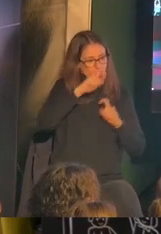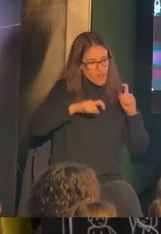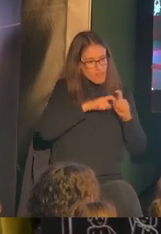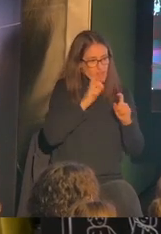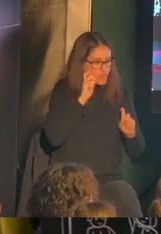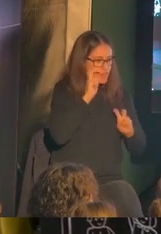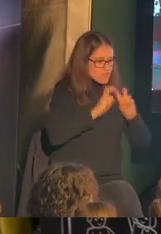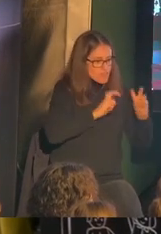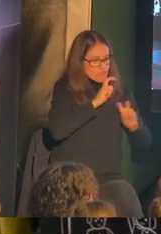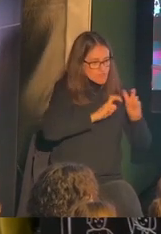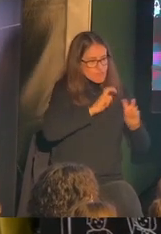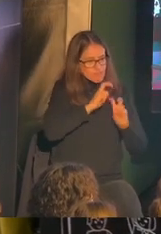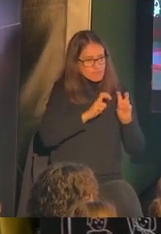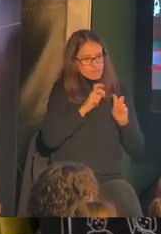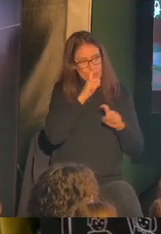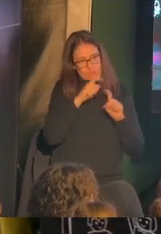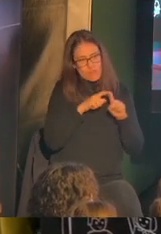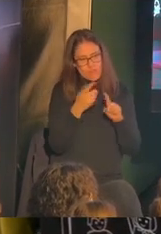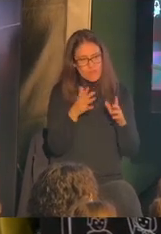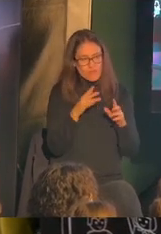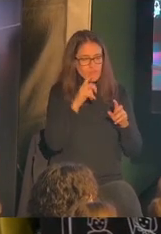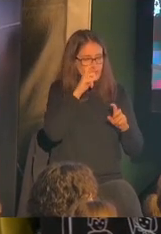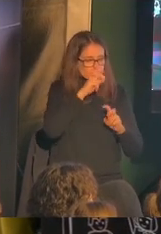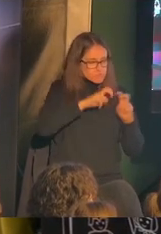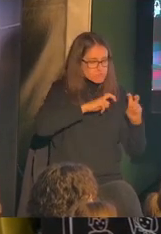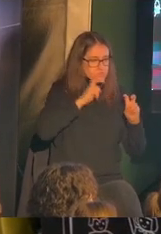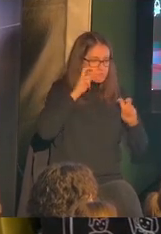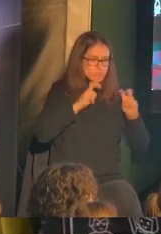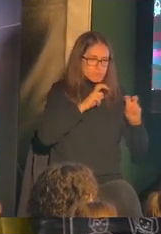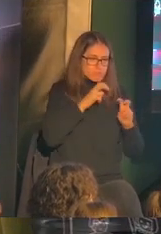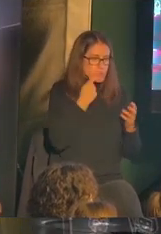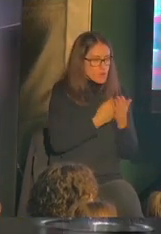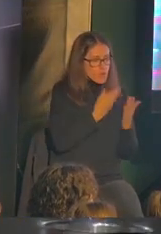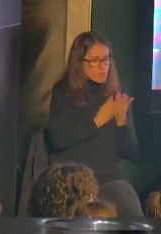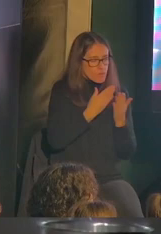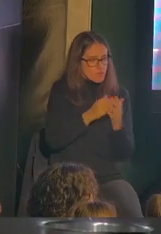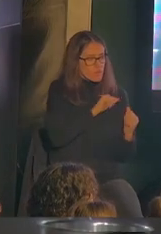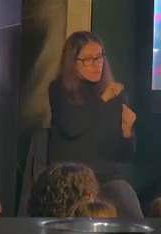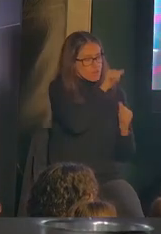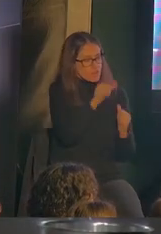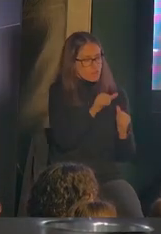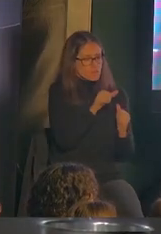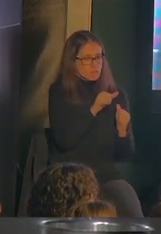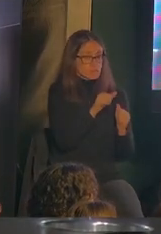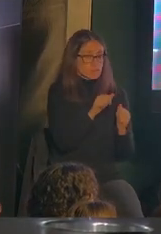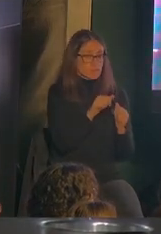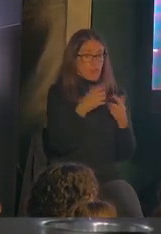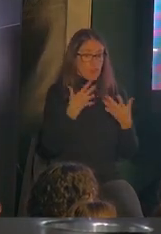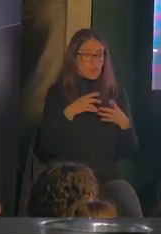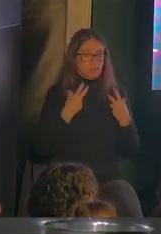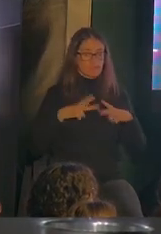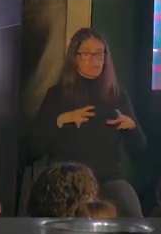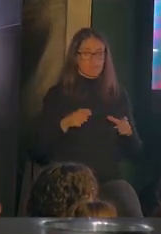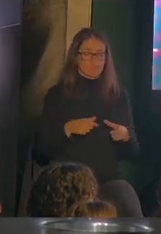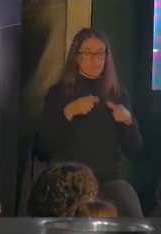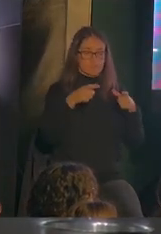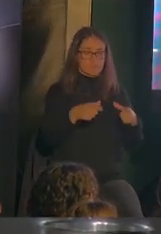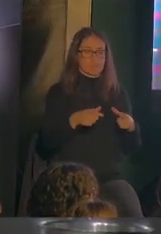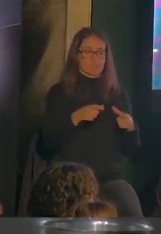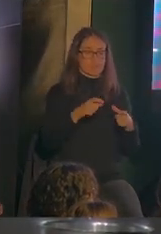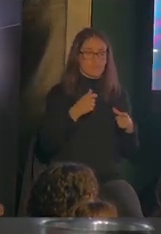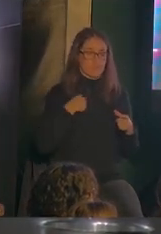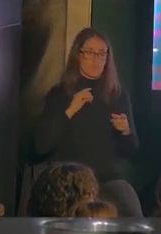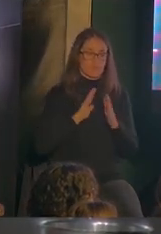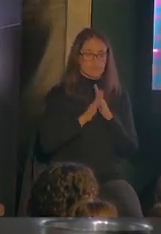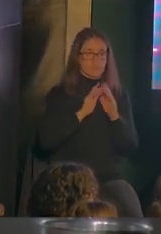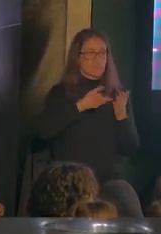fent un any més o menys, fent proves, sinó que ho pugui obtenir molt ràpidament. Vale? Vull dir, com us he comentat, la meva idea és oferir solucions